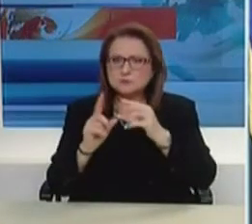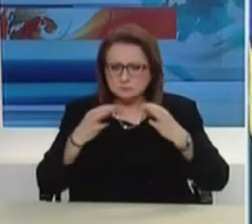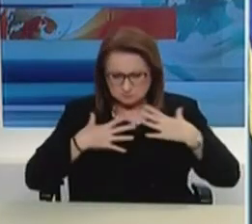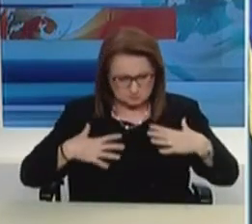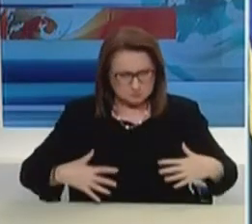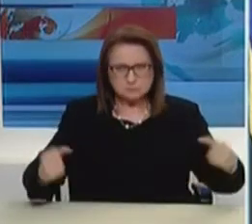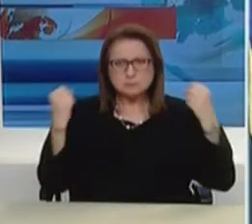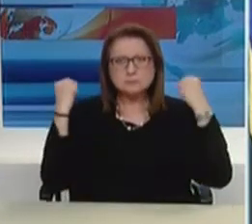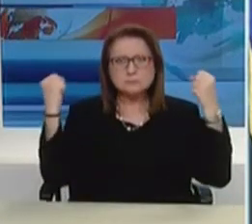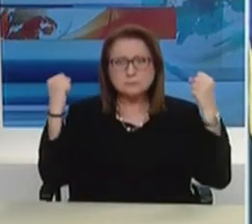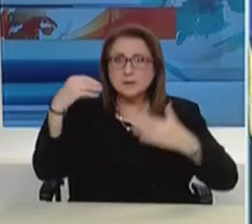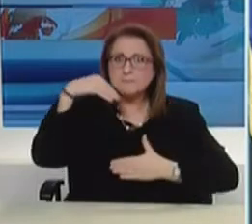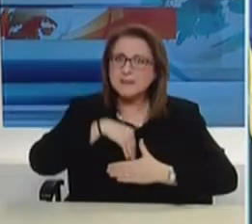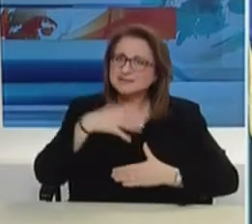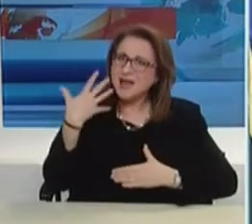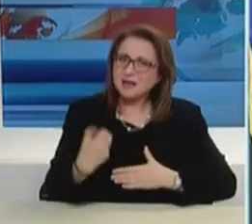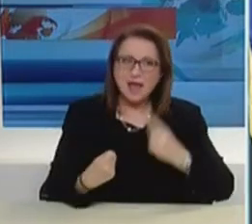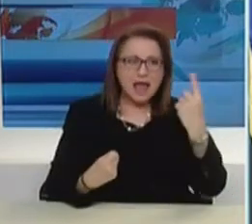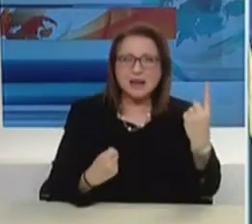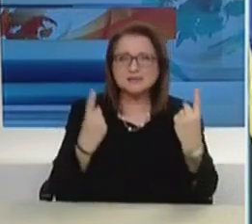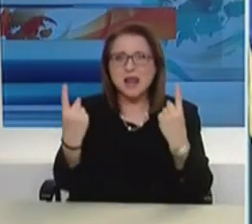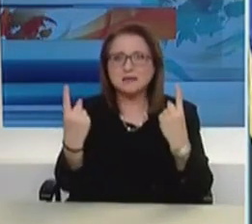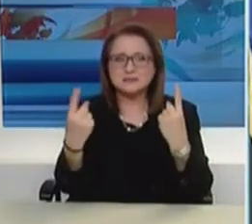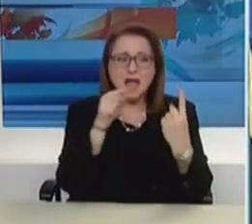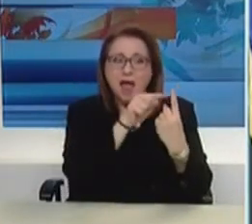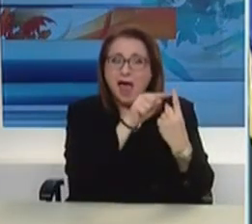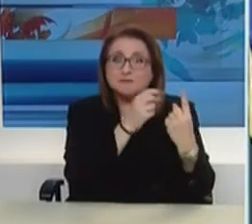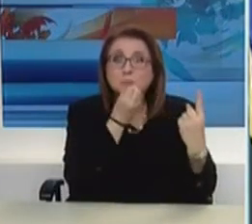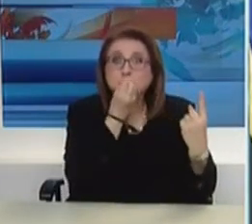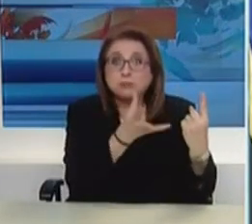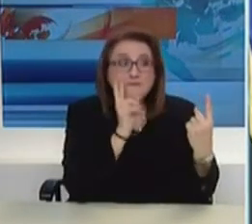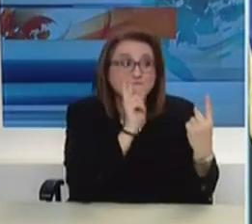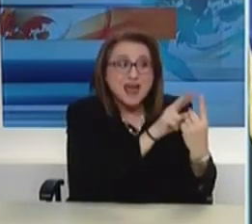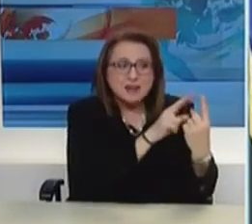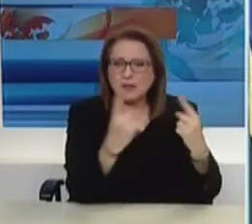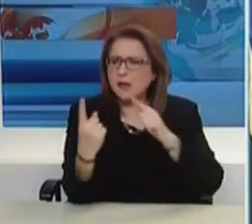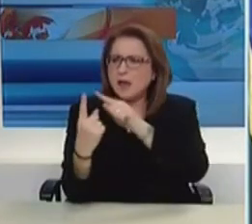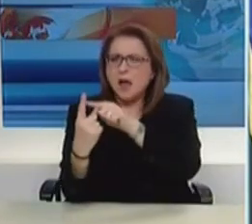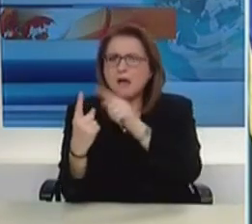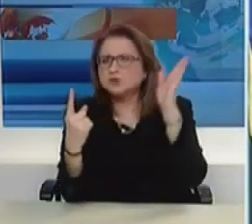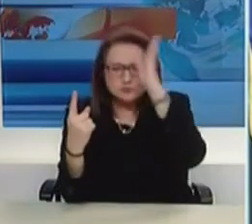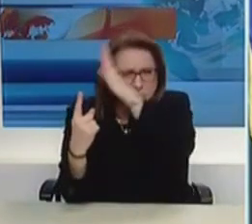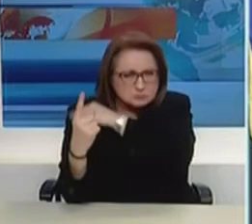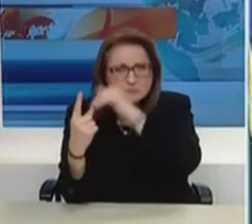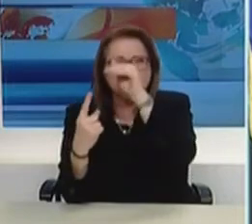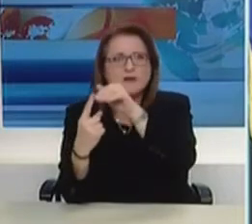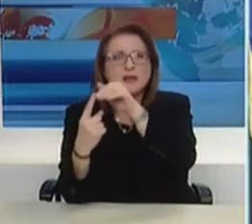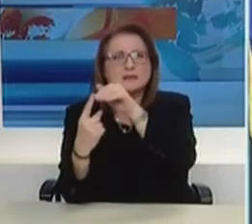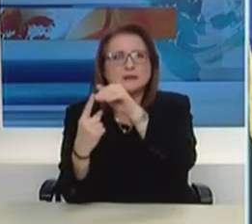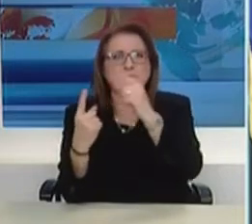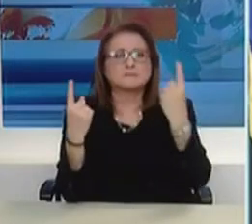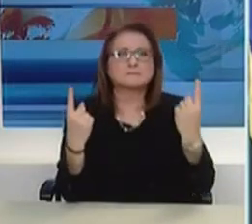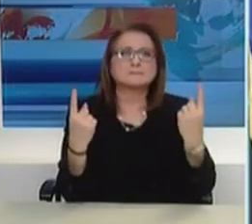Είναι μια μικρή λεπτομέρεια επιστημονική, η οποία είναι διαφορετική από ότι εγώ το έχω και μπορώ να το δώσω σε άλλους δύο. Επίσης,